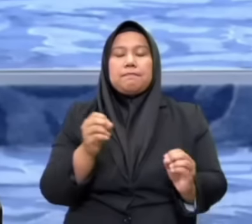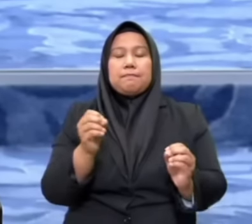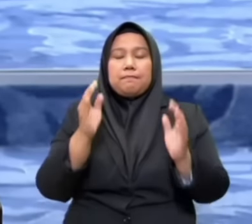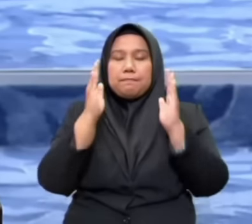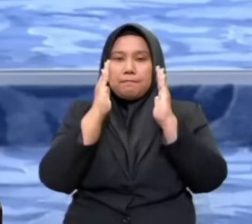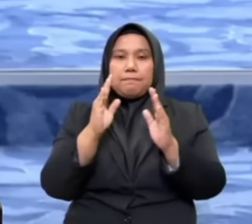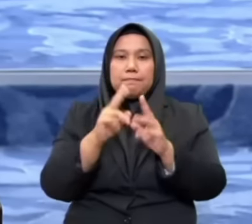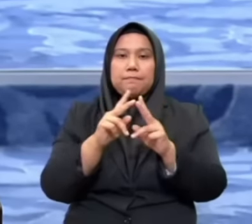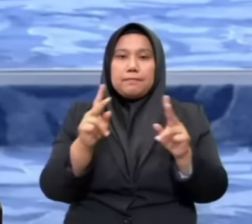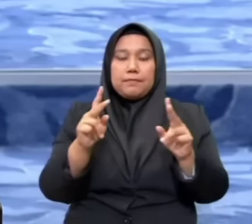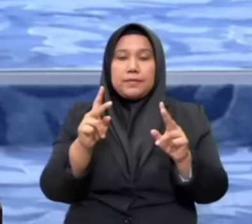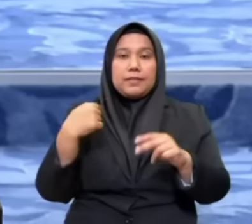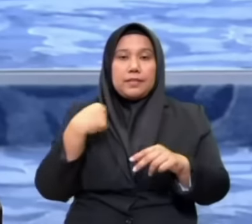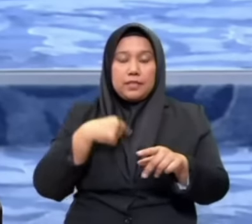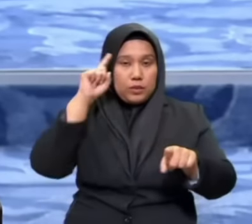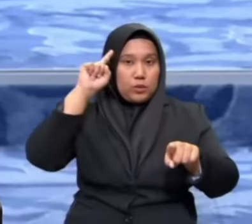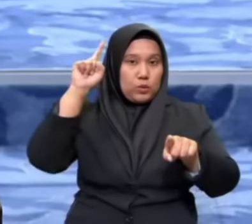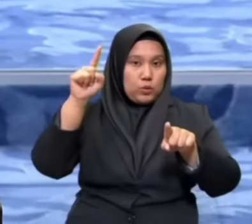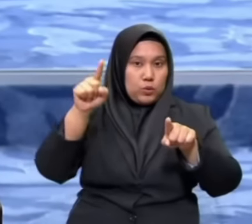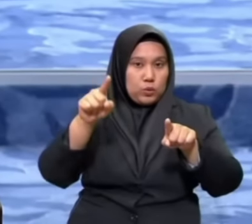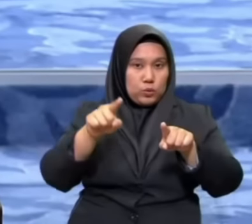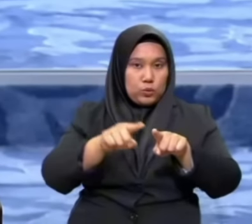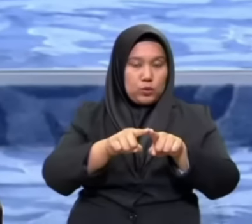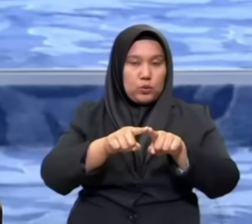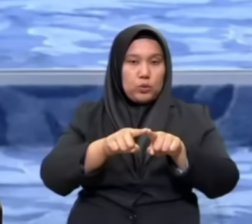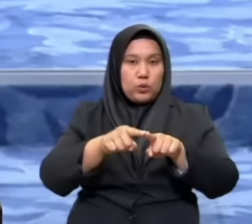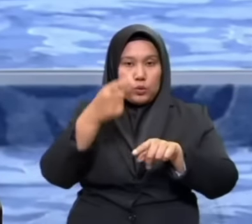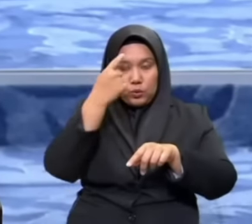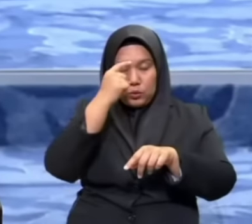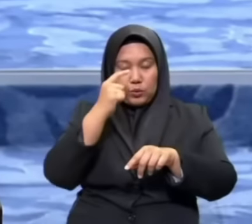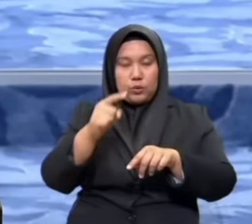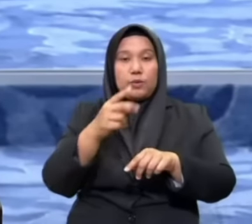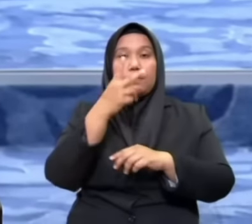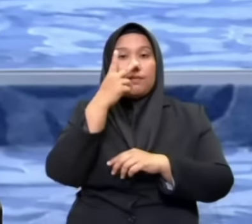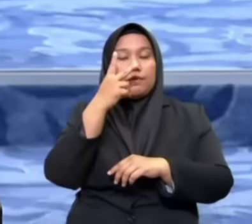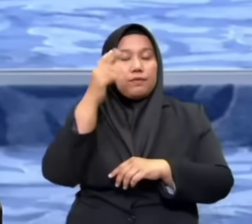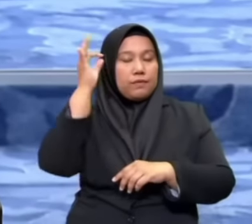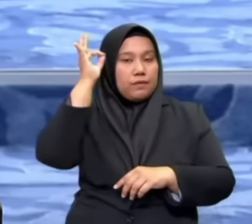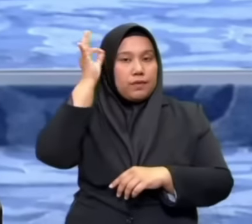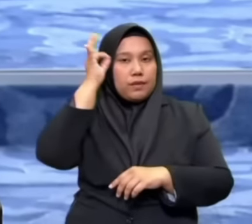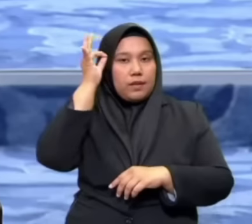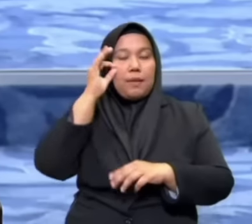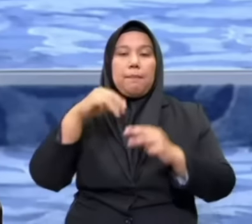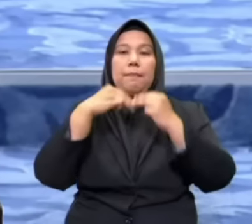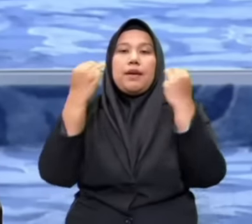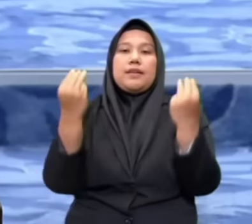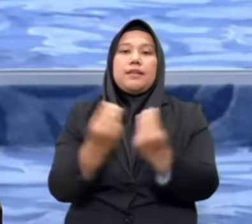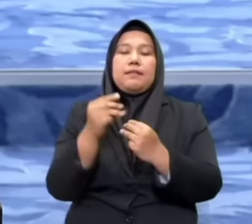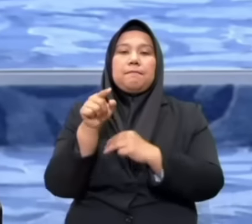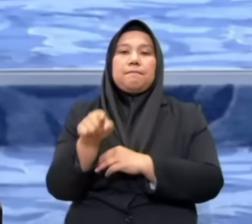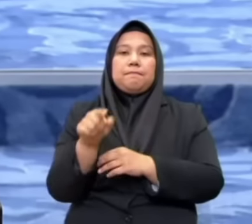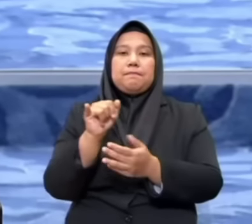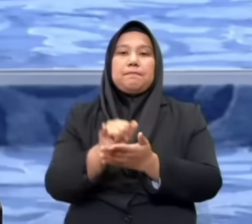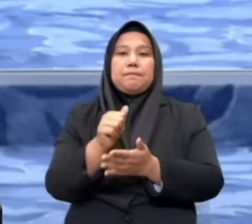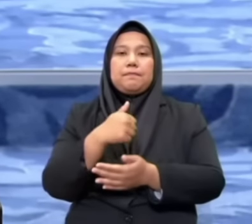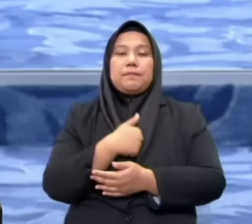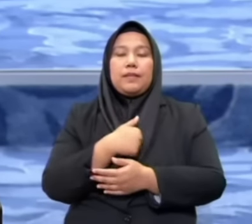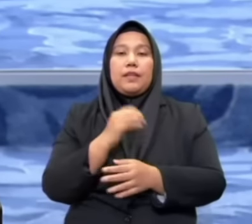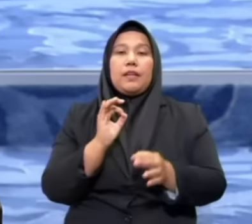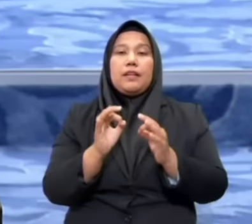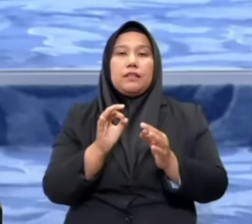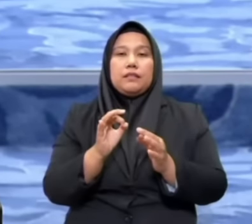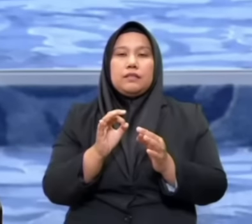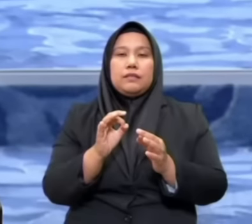setuju untuk mengangkat lantai masyarakat itu. Kerana kalau terlalu terikat